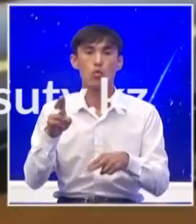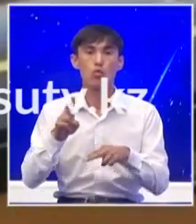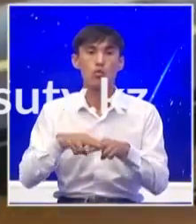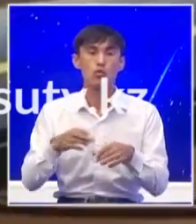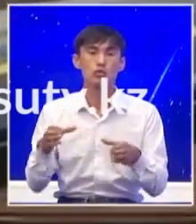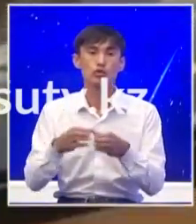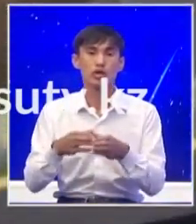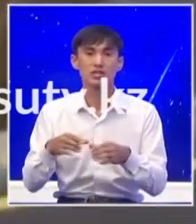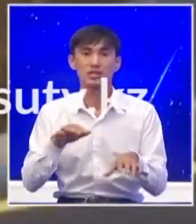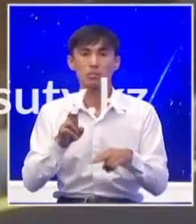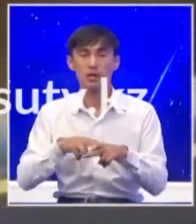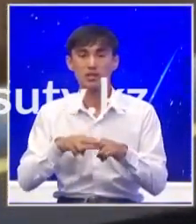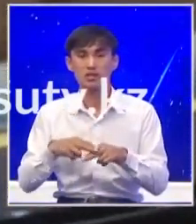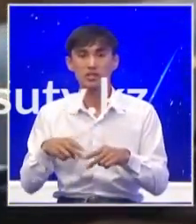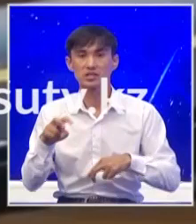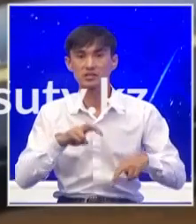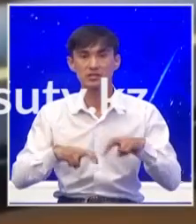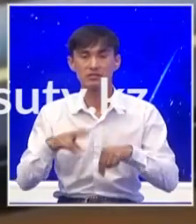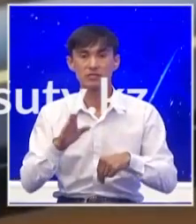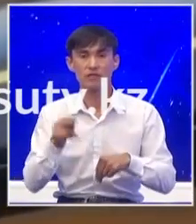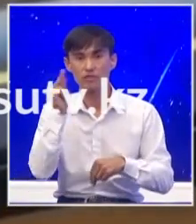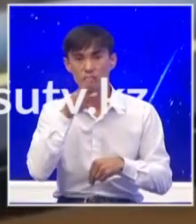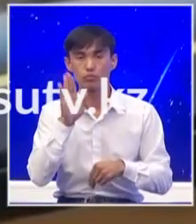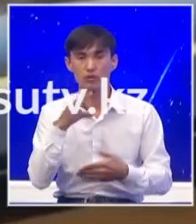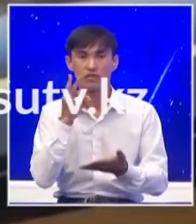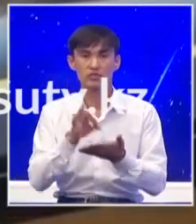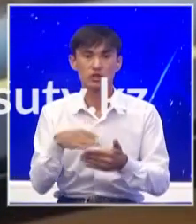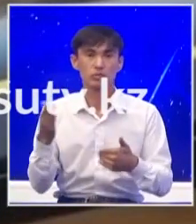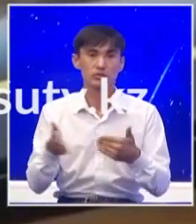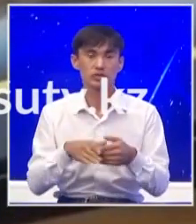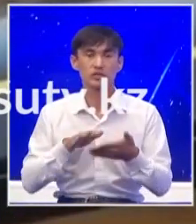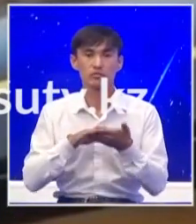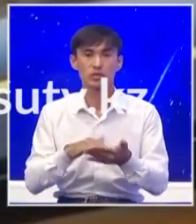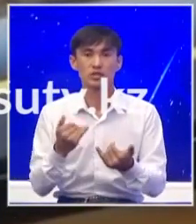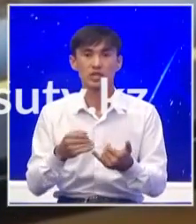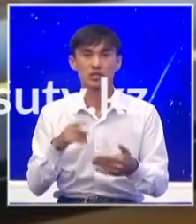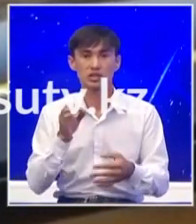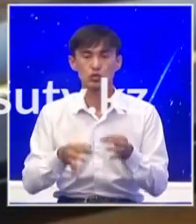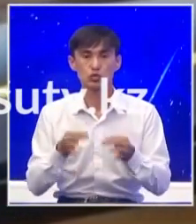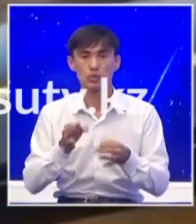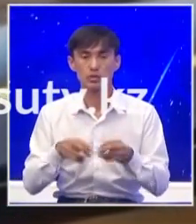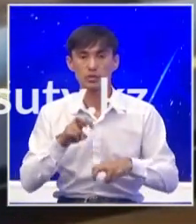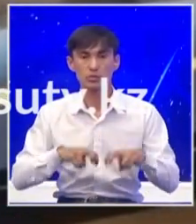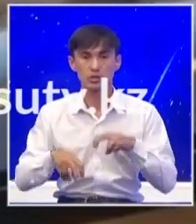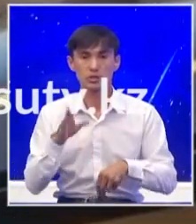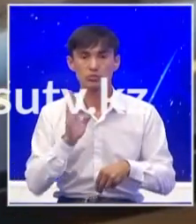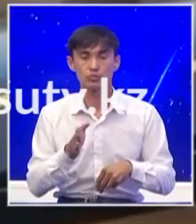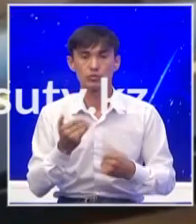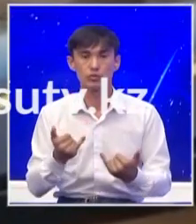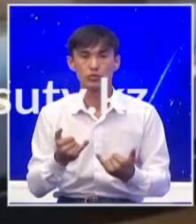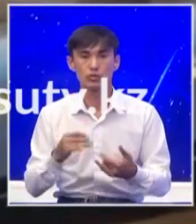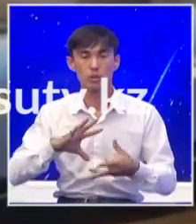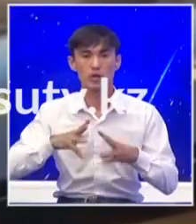участия в следственных действиях. Виновный будет привлечен к ответственности, отметили в ведомстве. Назначена судебно-медицинская экспертиза,